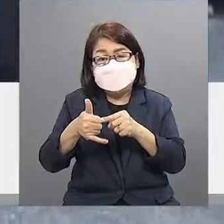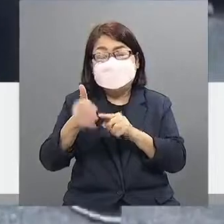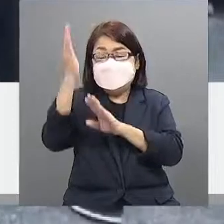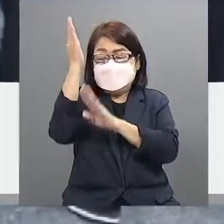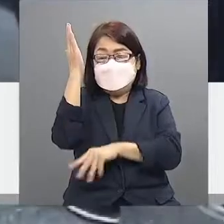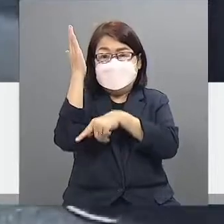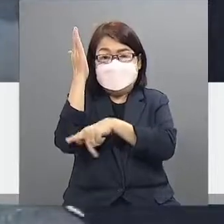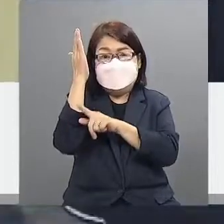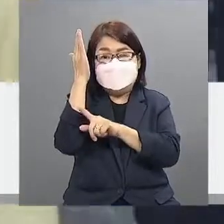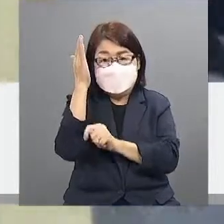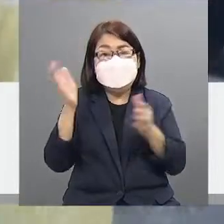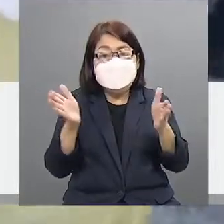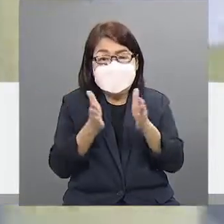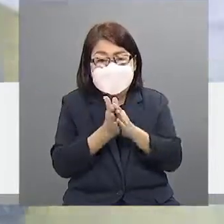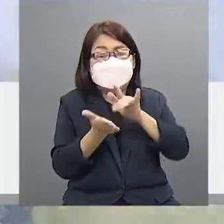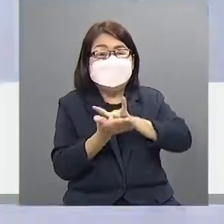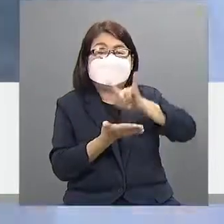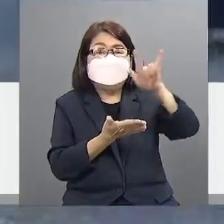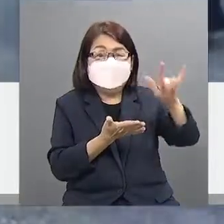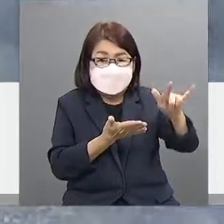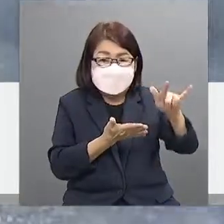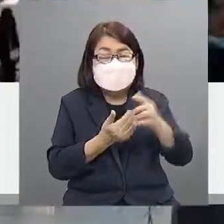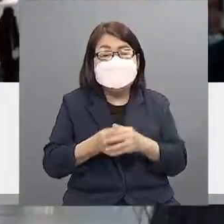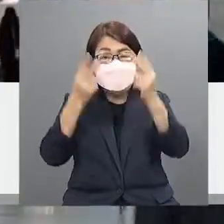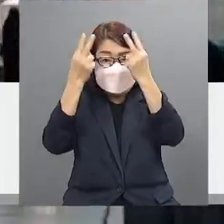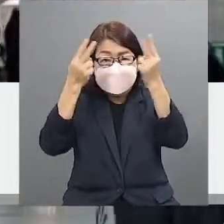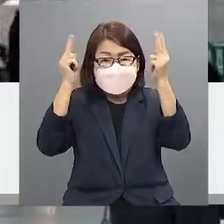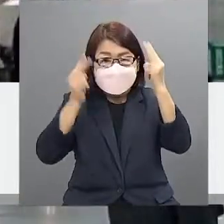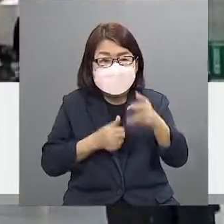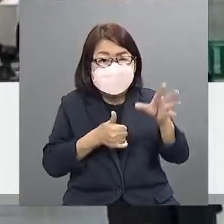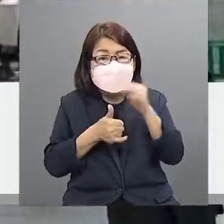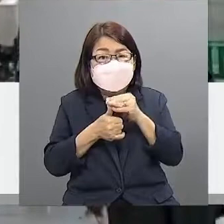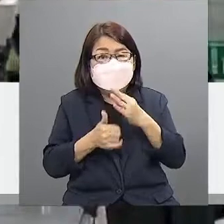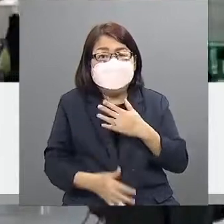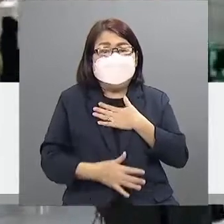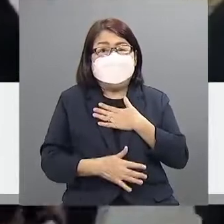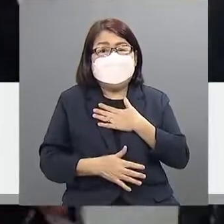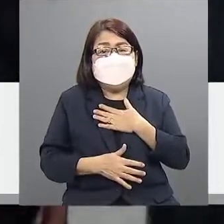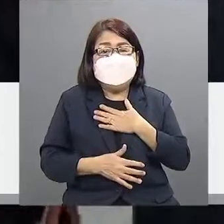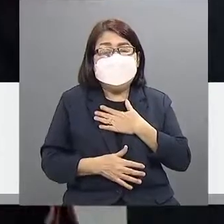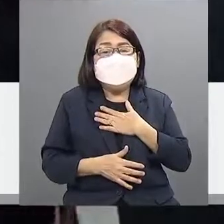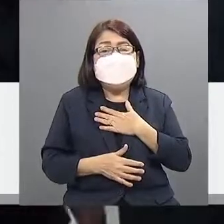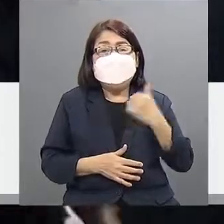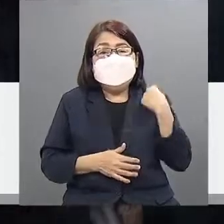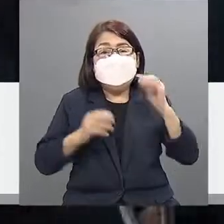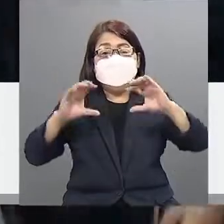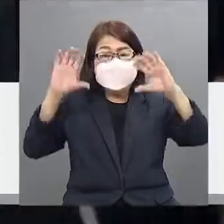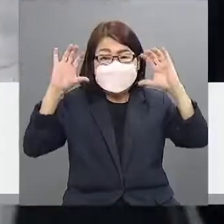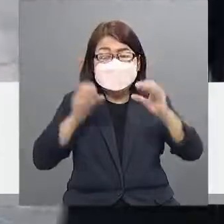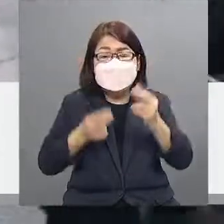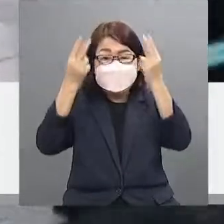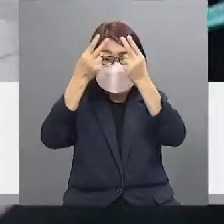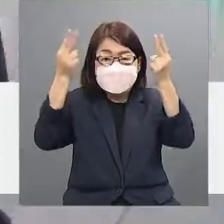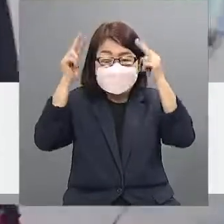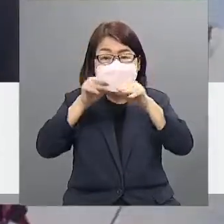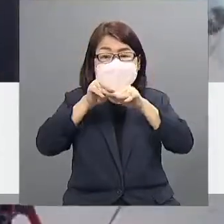ไปปฏิบัติศาสนกิจในครั้งนี้ก็บอกว่าตกใจเล็กน้อยค่ะหลังจากที่ทราบข่าวว่าทางการซาอุดีอาระเบียพบผู้ติดเชื้อสายพันธุ์โอมิคร